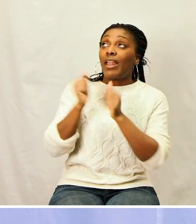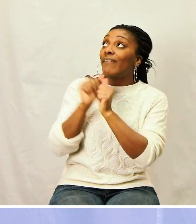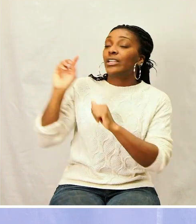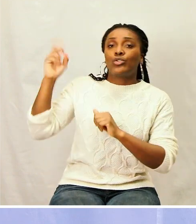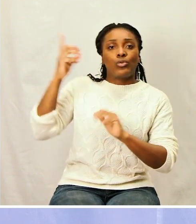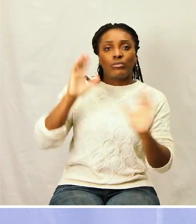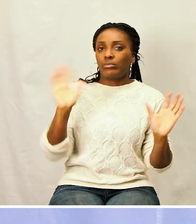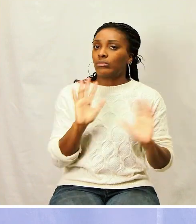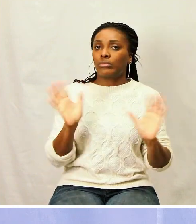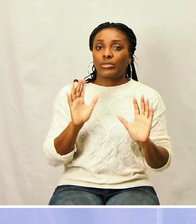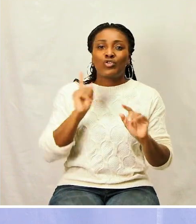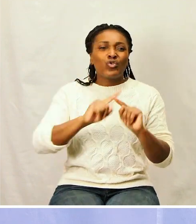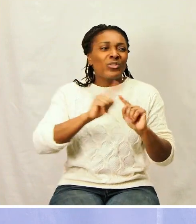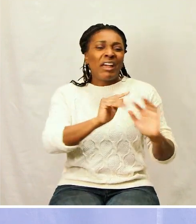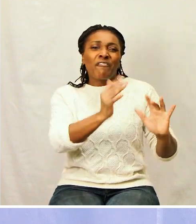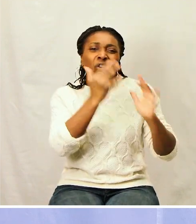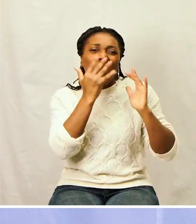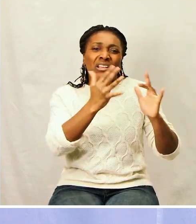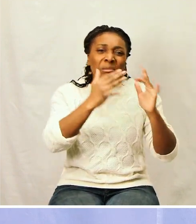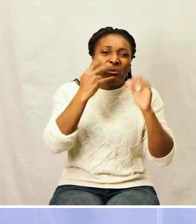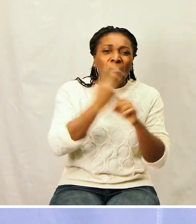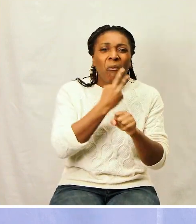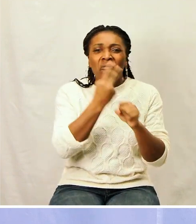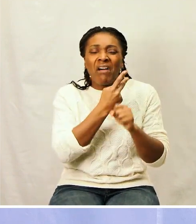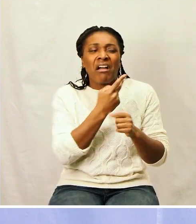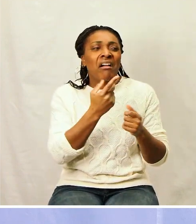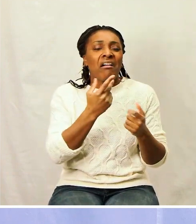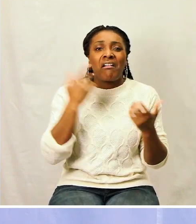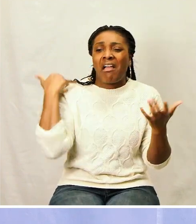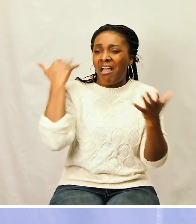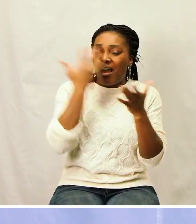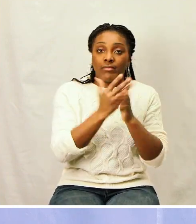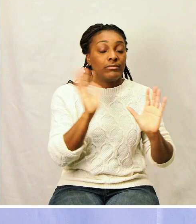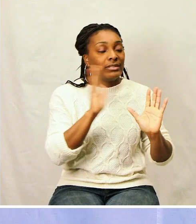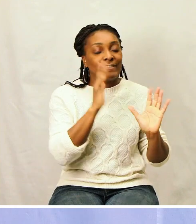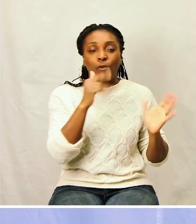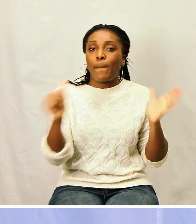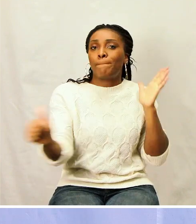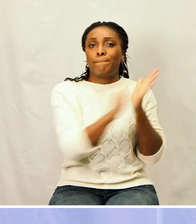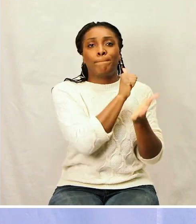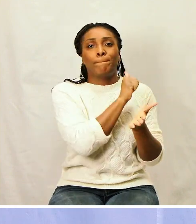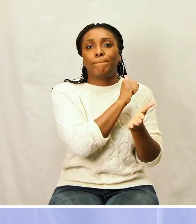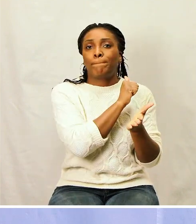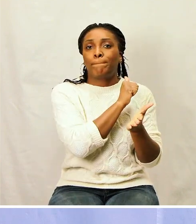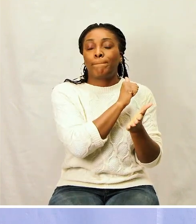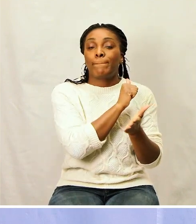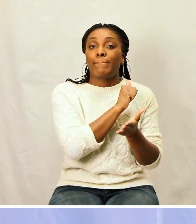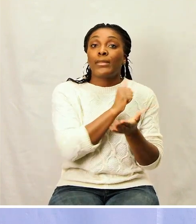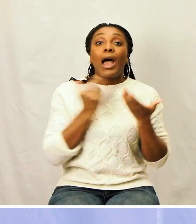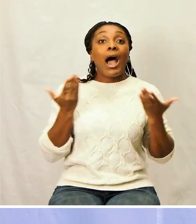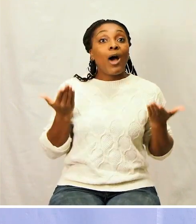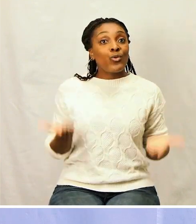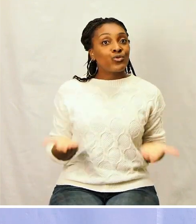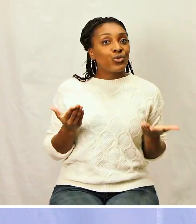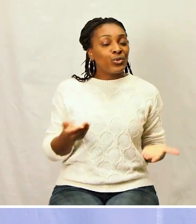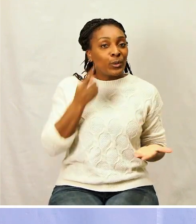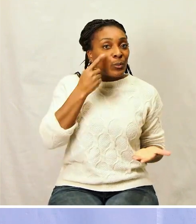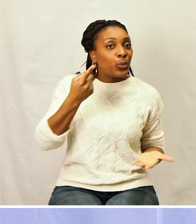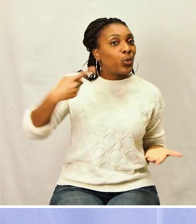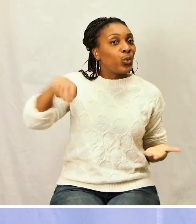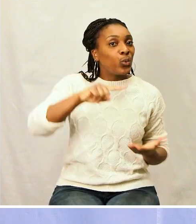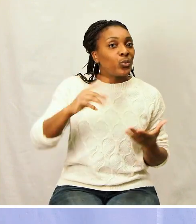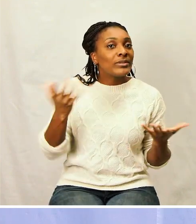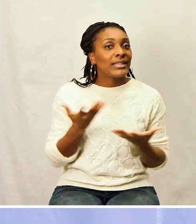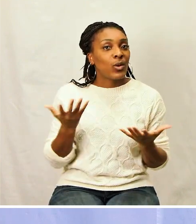Dieu et toutes les influences qui ont pu et bien nous affecter jusque-là doivent disparaître qu'est-ce que c'est pour nous aujourd'hui qu'est-ce que c'est pour toi aujourd'hui